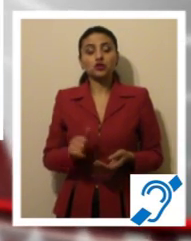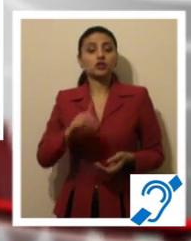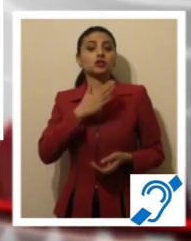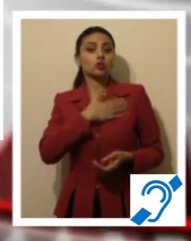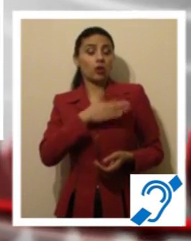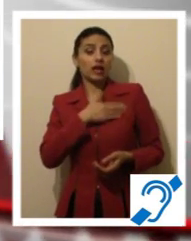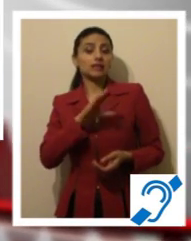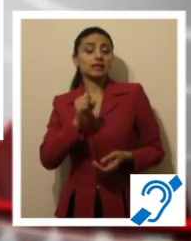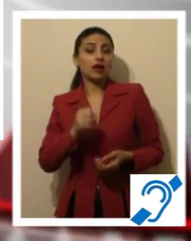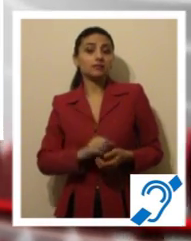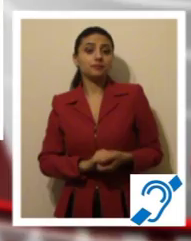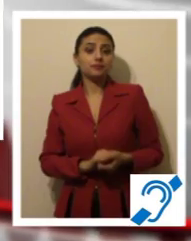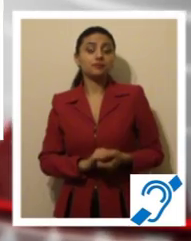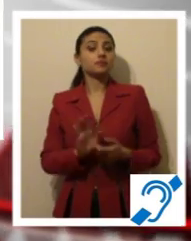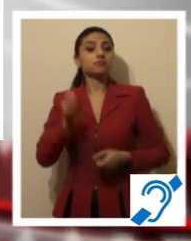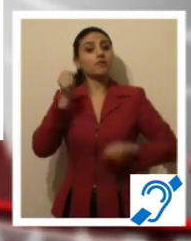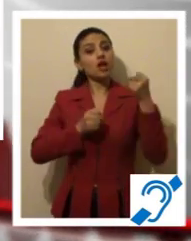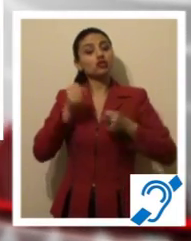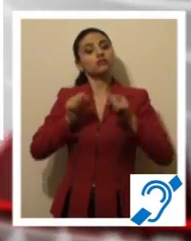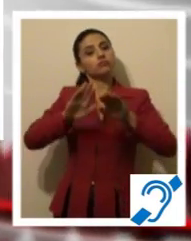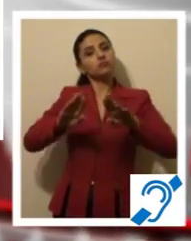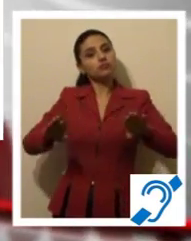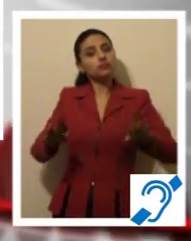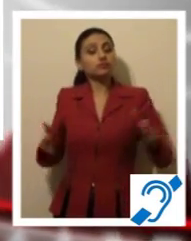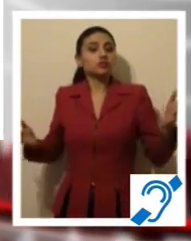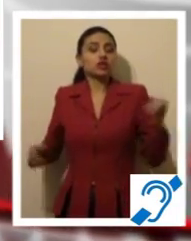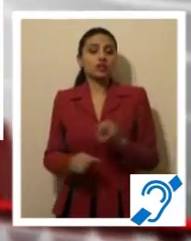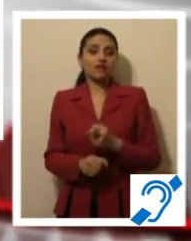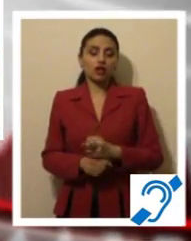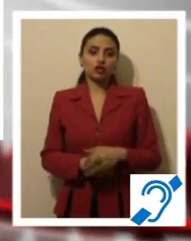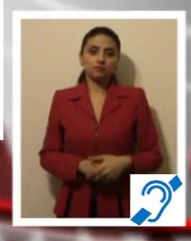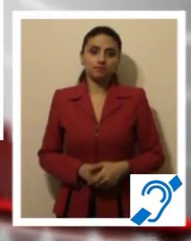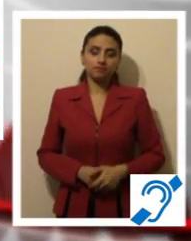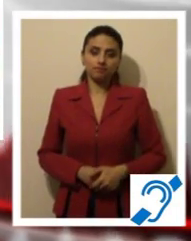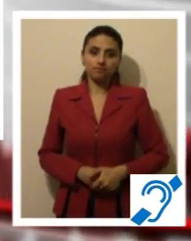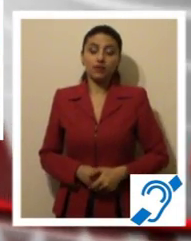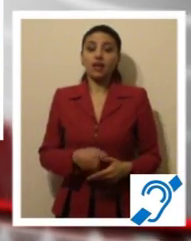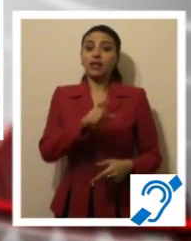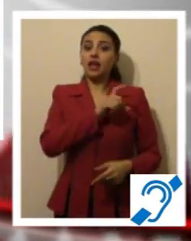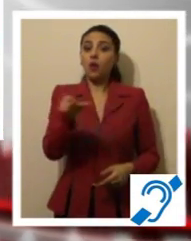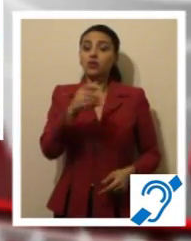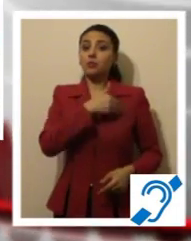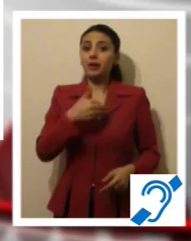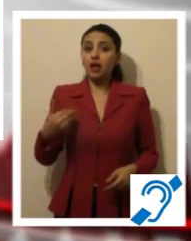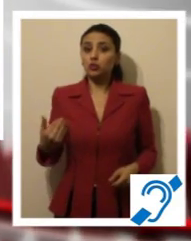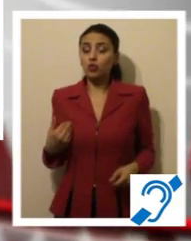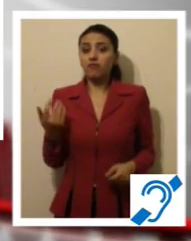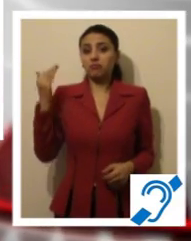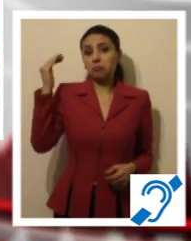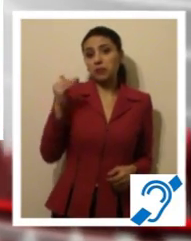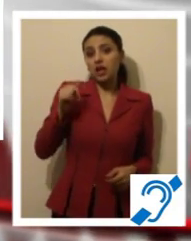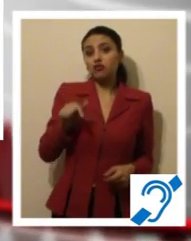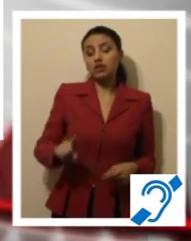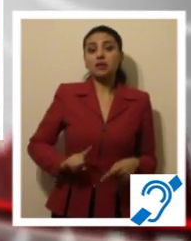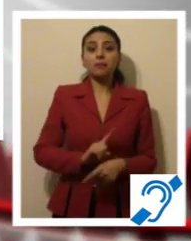să, mă rog, să aibă mașinile parcate acolo, locatarii în primul rând. Din cauza temperaturilor extrem de scăzute din